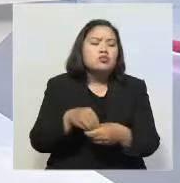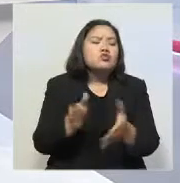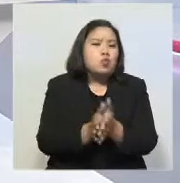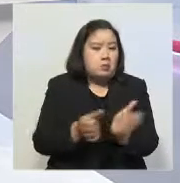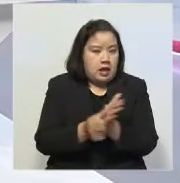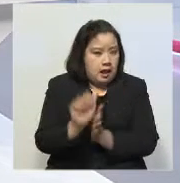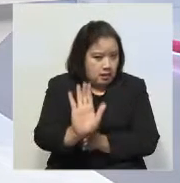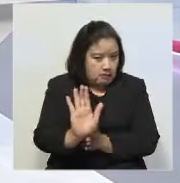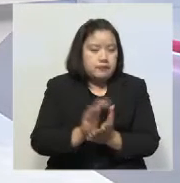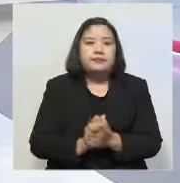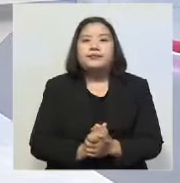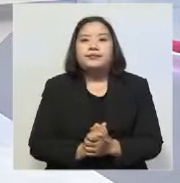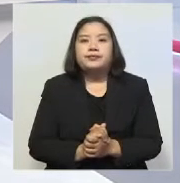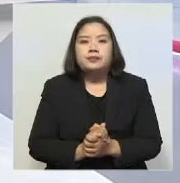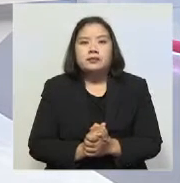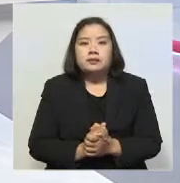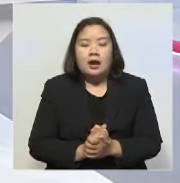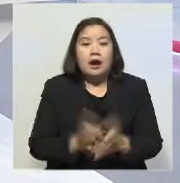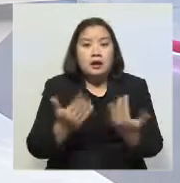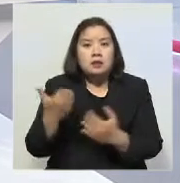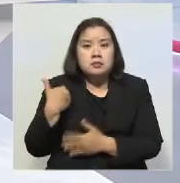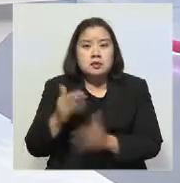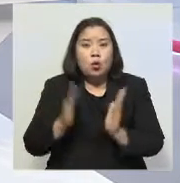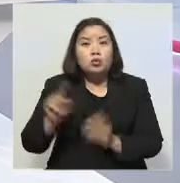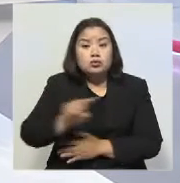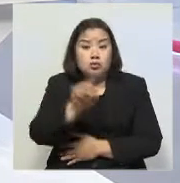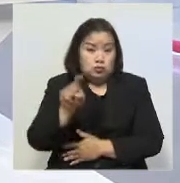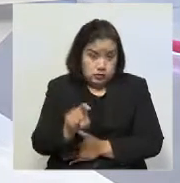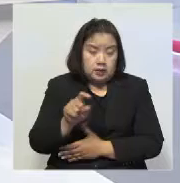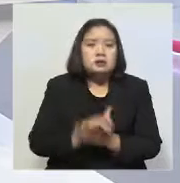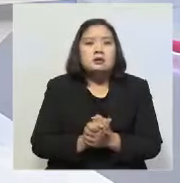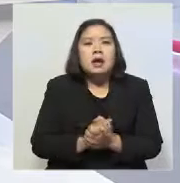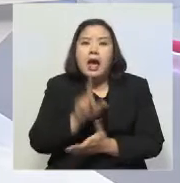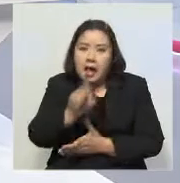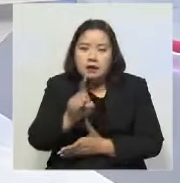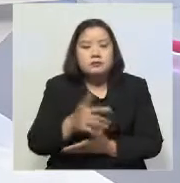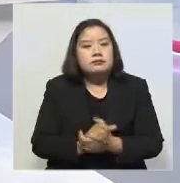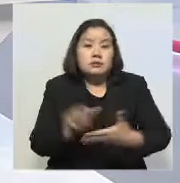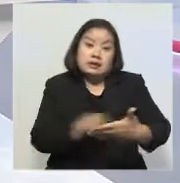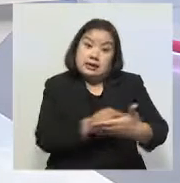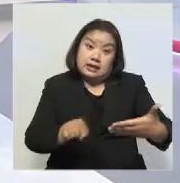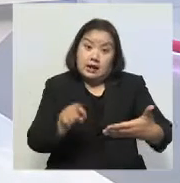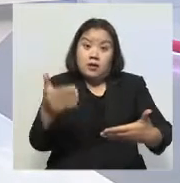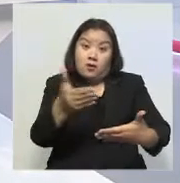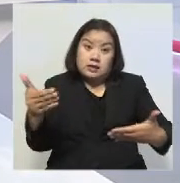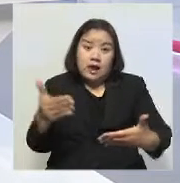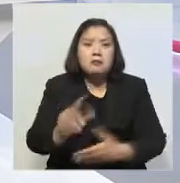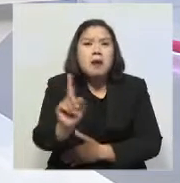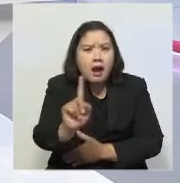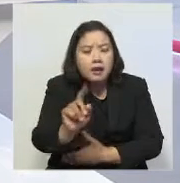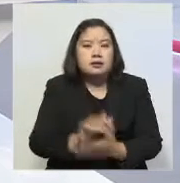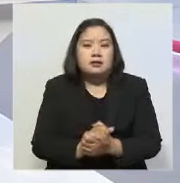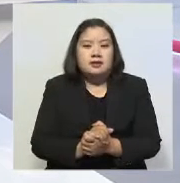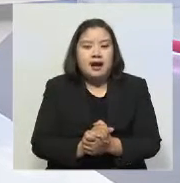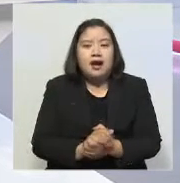ส่วนอีกเรื่องนะฮะที่หลายคนถามถึงนะเรื่องของเลือกตั้งใหญ่เนี่ยคงจะมีความชัดเจนตามลำดับเมื่อวานนี้นายกรัฐมนตรีอย่างที่คุณปฐมพร